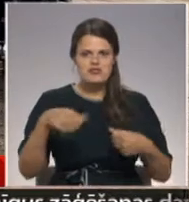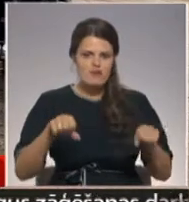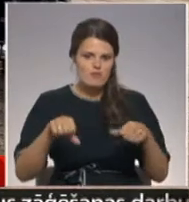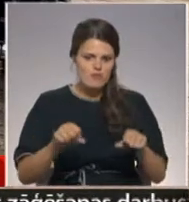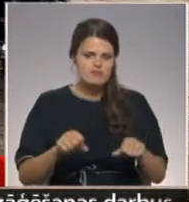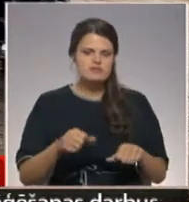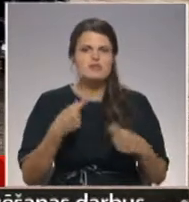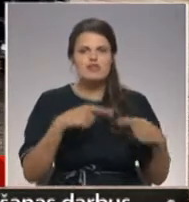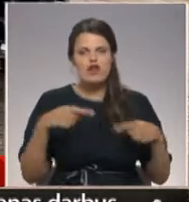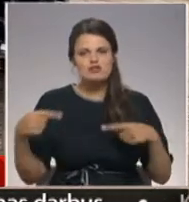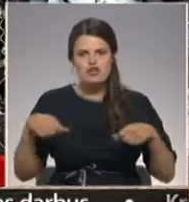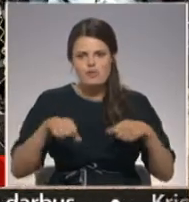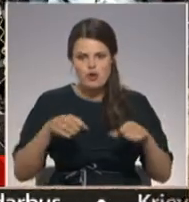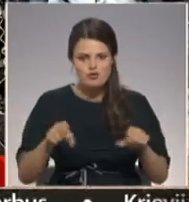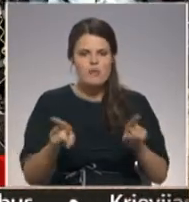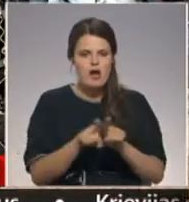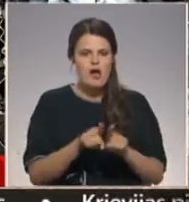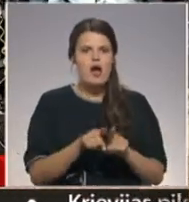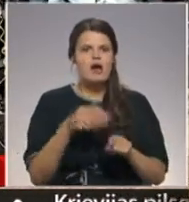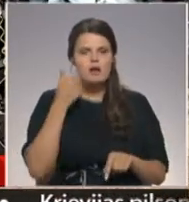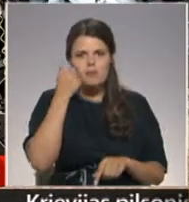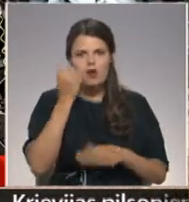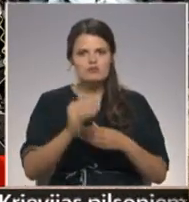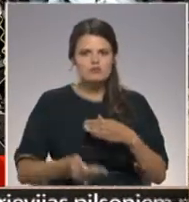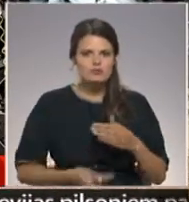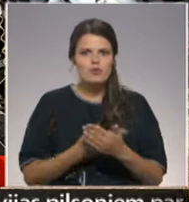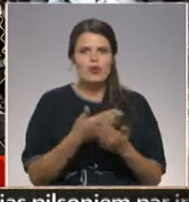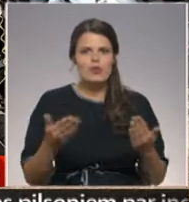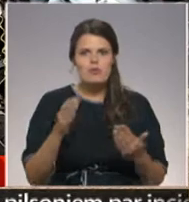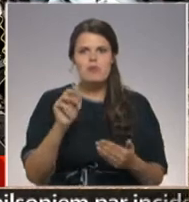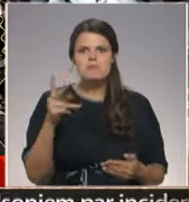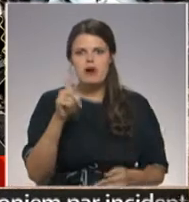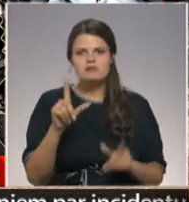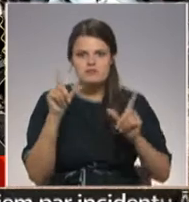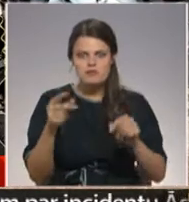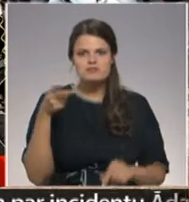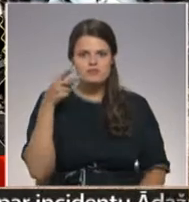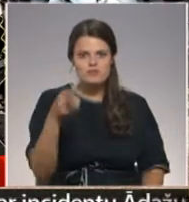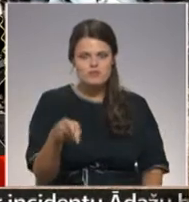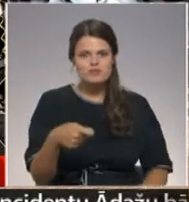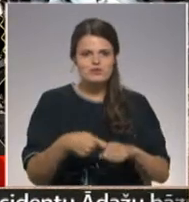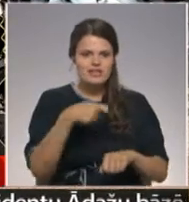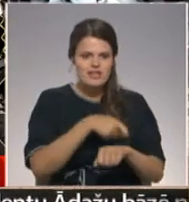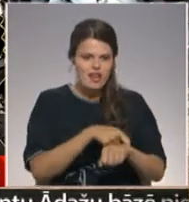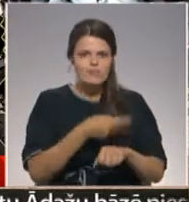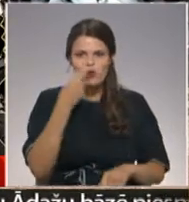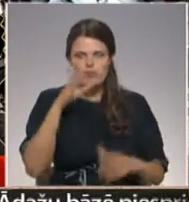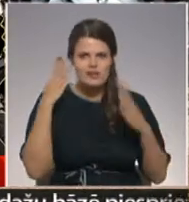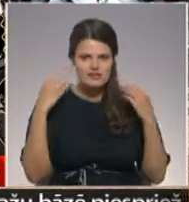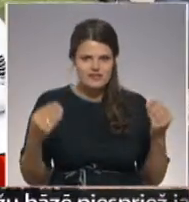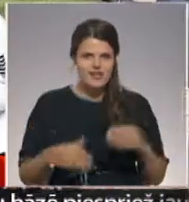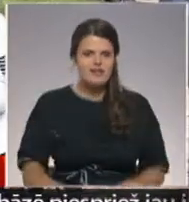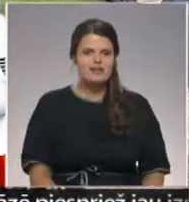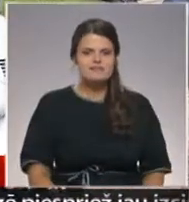mocim. Starp dažādajiem motocikliem arī balts skūters, ar kuru Marks mērojas 2000 km no